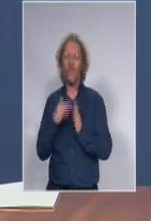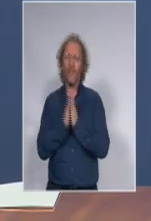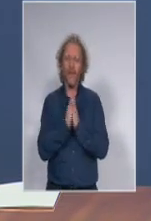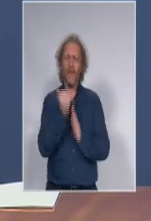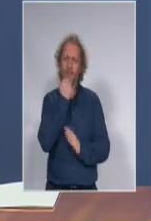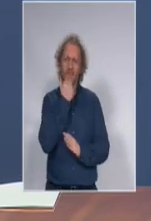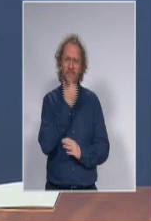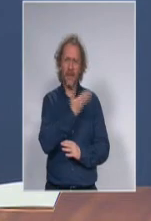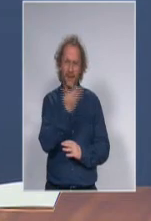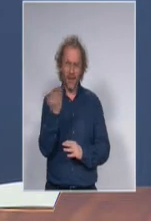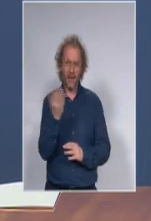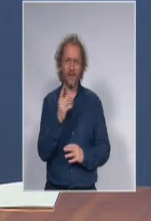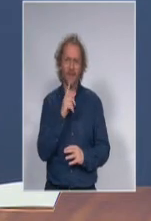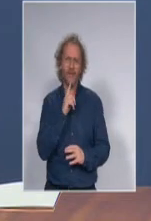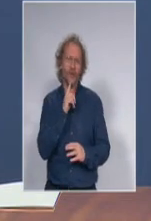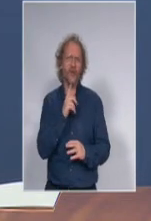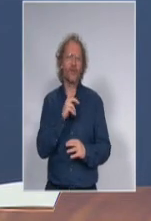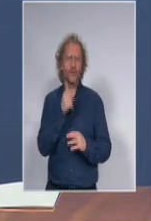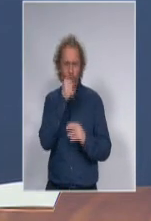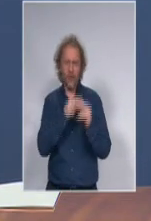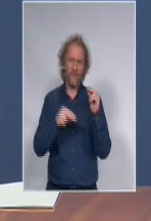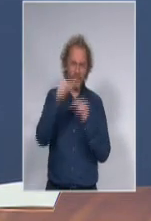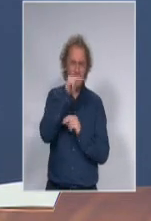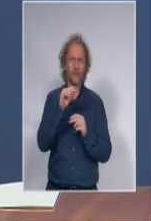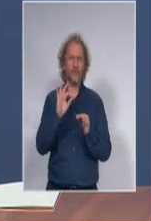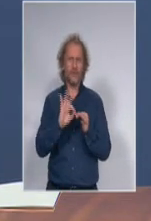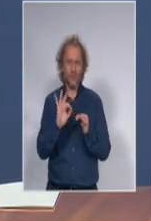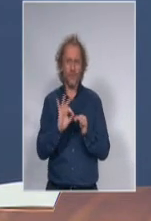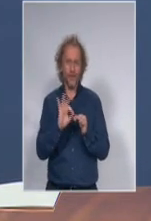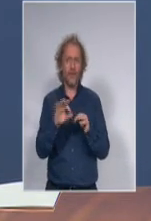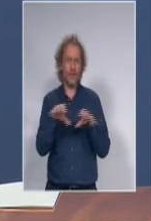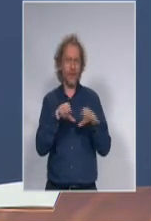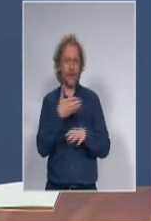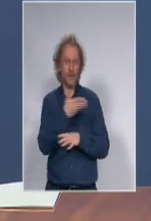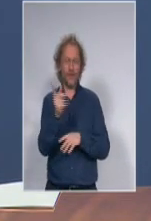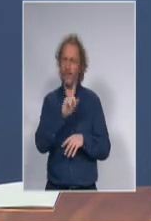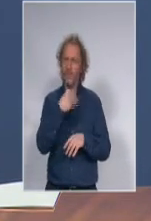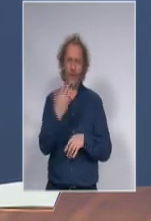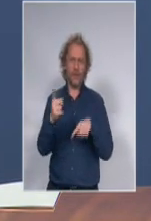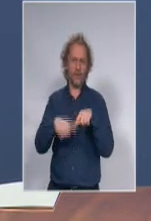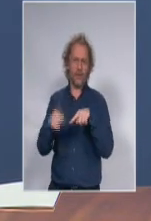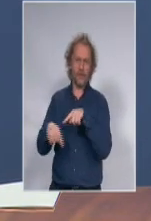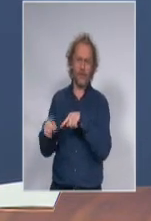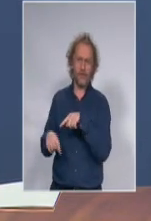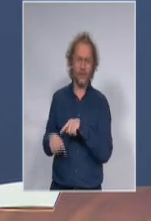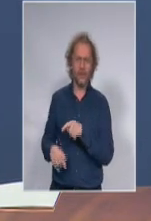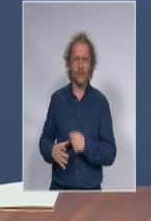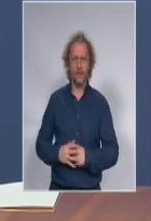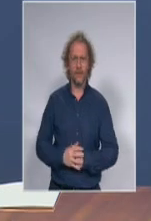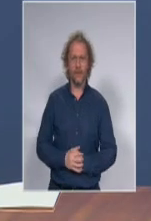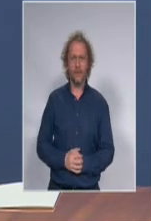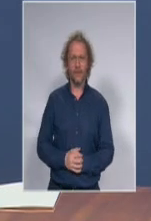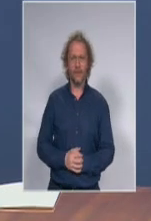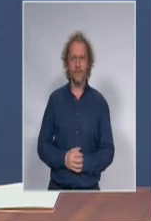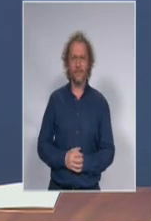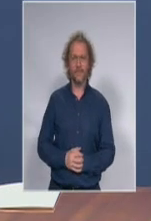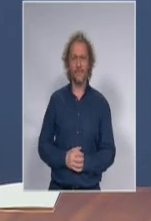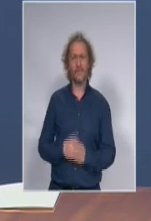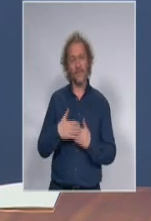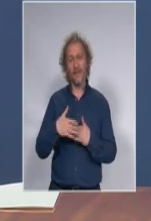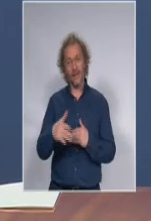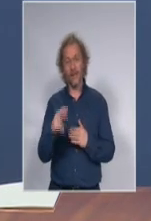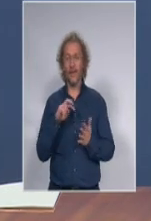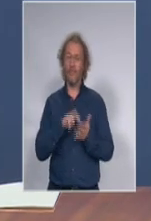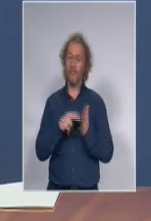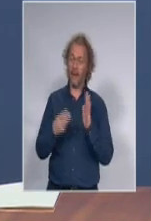više. Što se državnog sektora tiče, čak ne planiramo ni da smanjujemo plate, a svakako niko